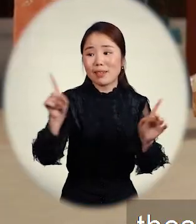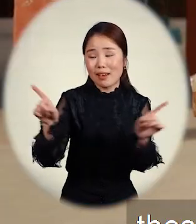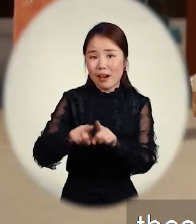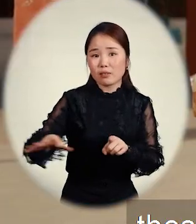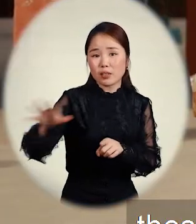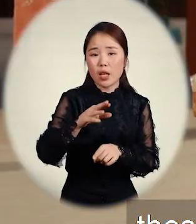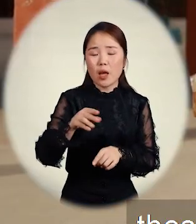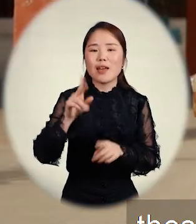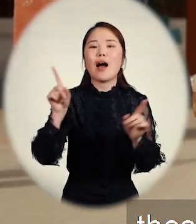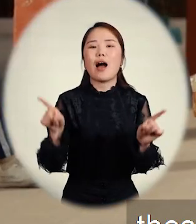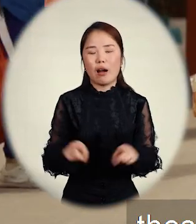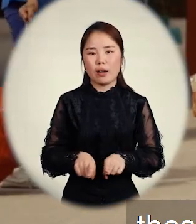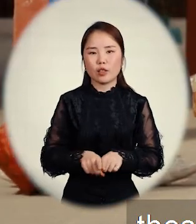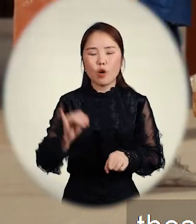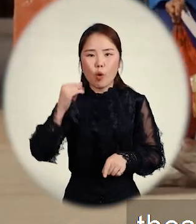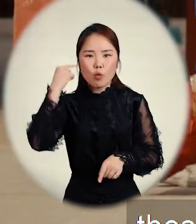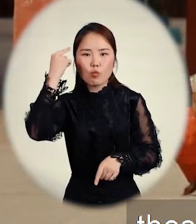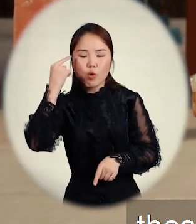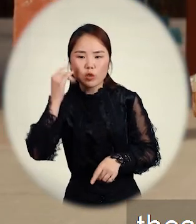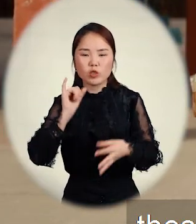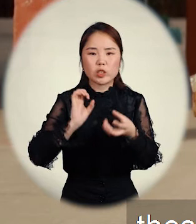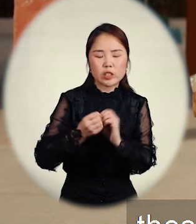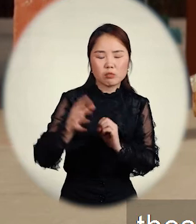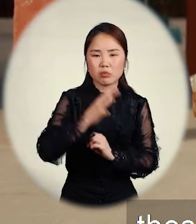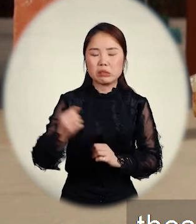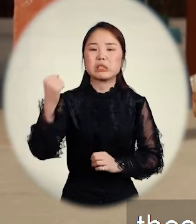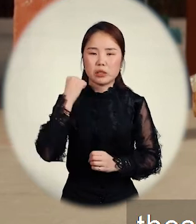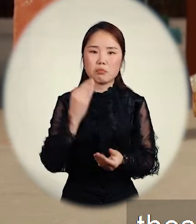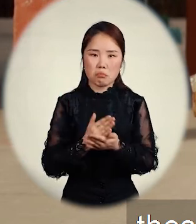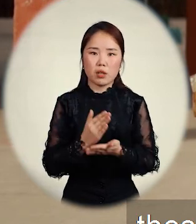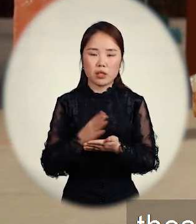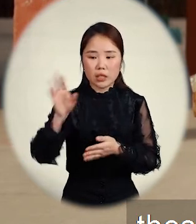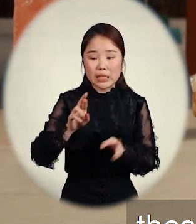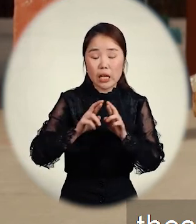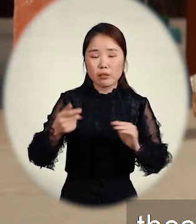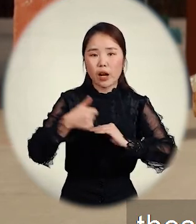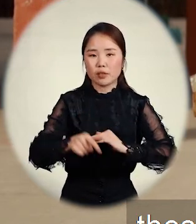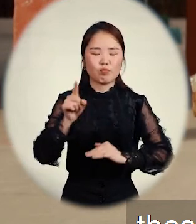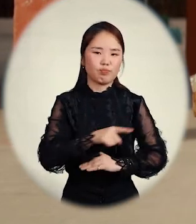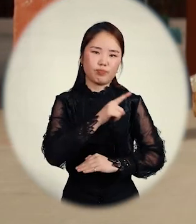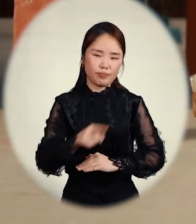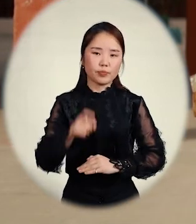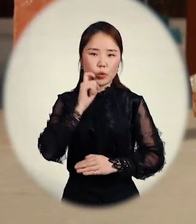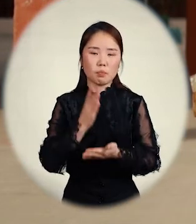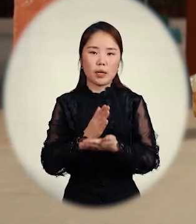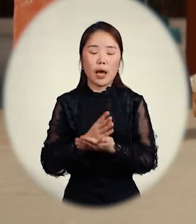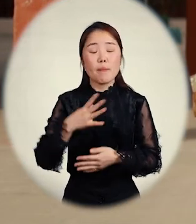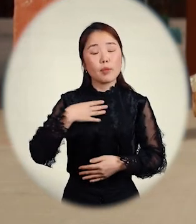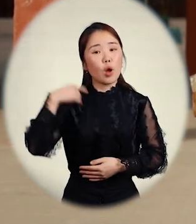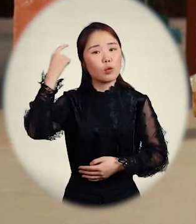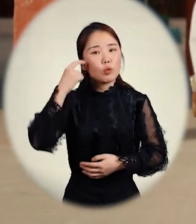шиг бодож сэтгэж чаддаг тийм хүмүүс болохоор битийн гадуурхаж байгаа гэж хэлнэ. Миний бодлоор